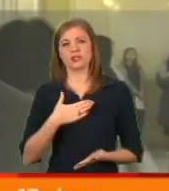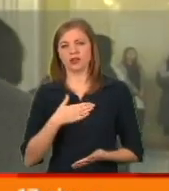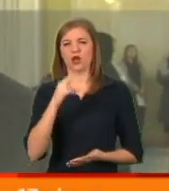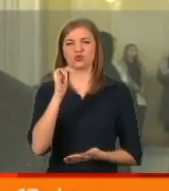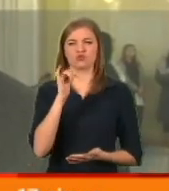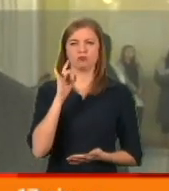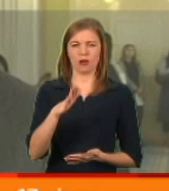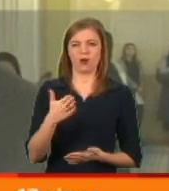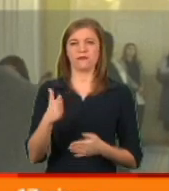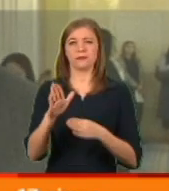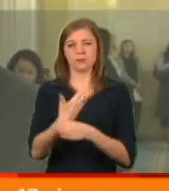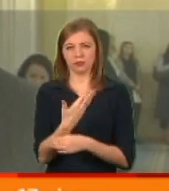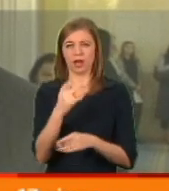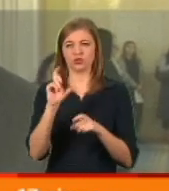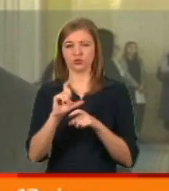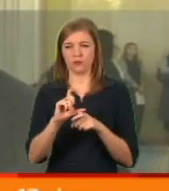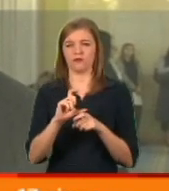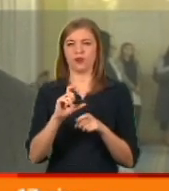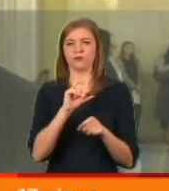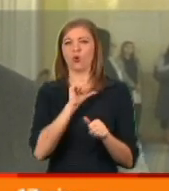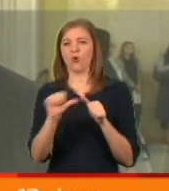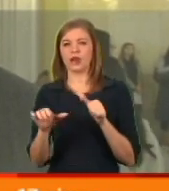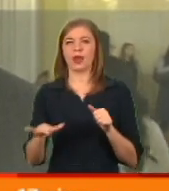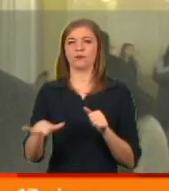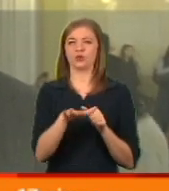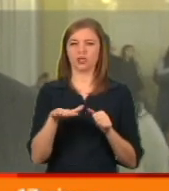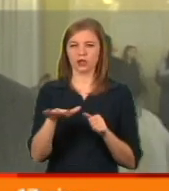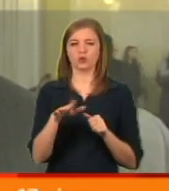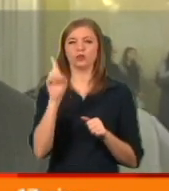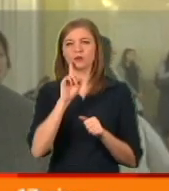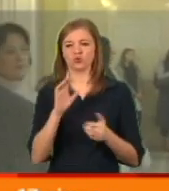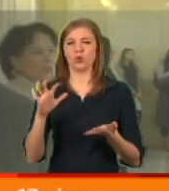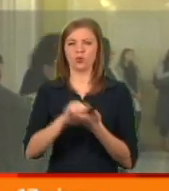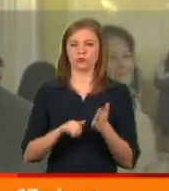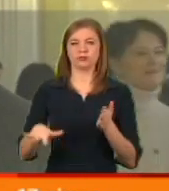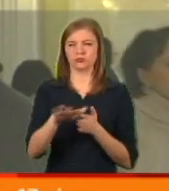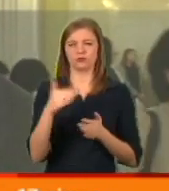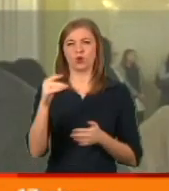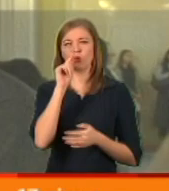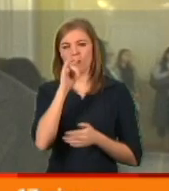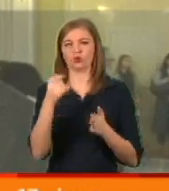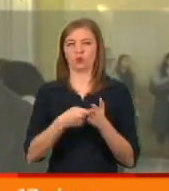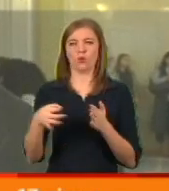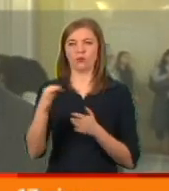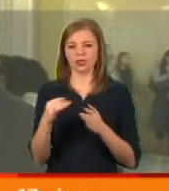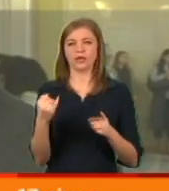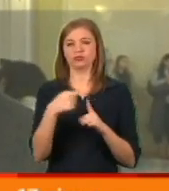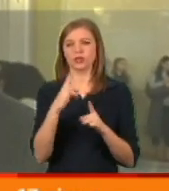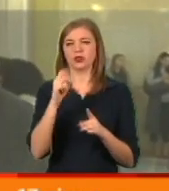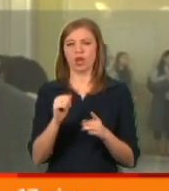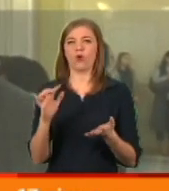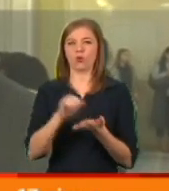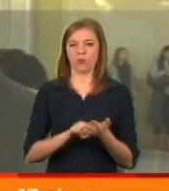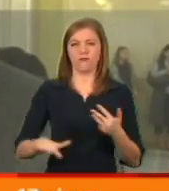Чубарова, прибрати слова «окремої території», тимчасово окуповані території, окремих територій Луганської та Донецької областей на окуповані